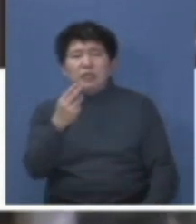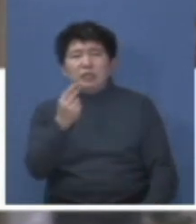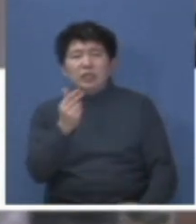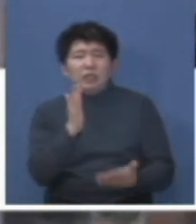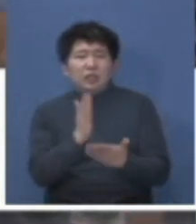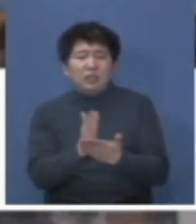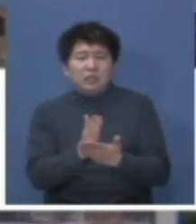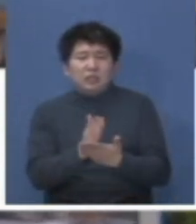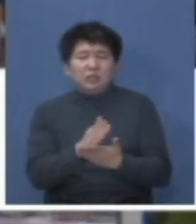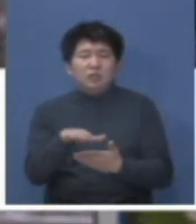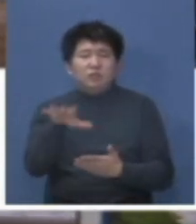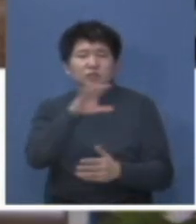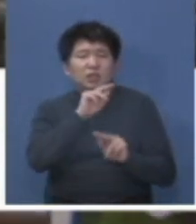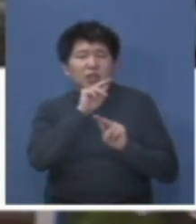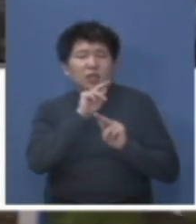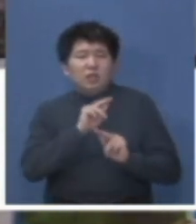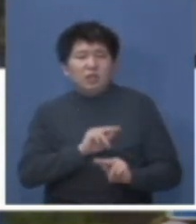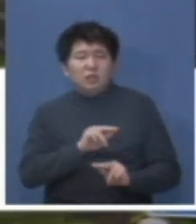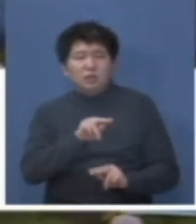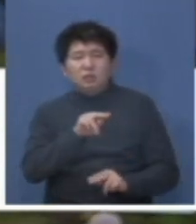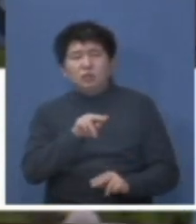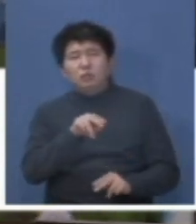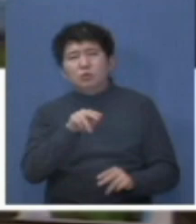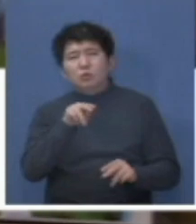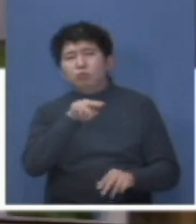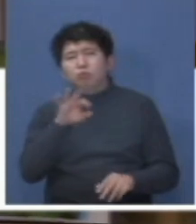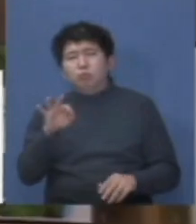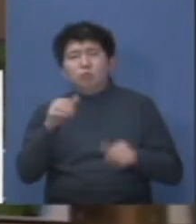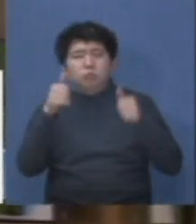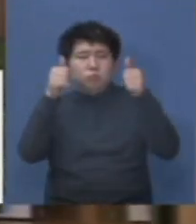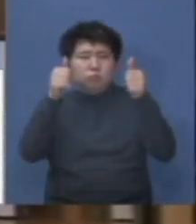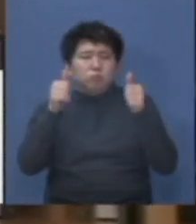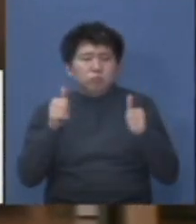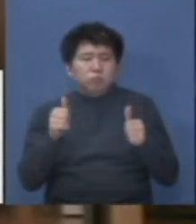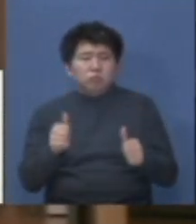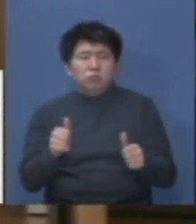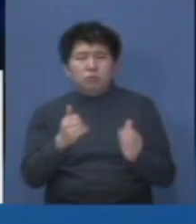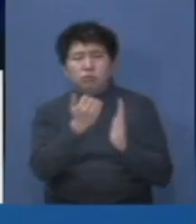жоспарлы жұмыс кестеге сай жүргізіледі. Фатима Тілеханқызы, Елнұр Нұрайханов, Алтай ақпарат.